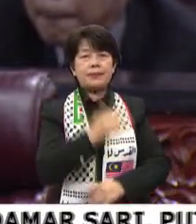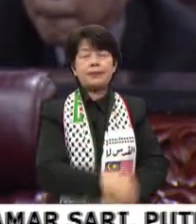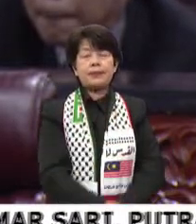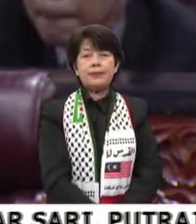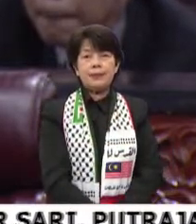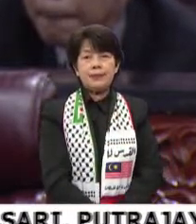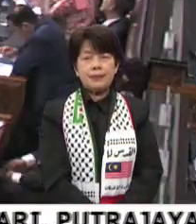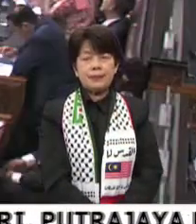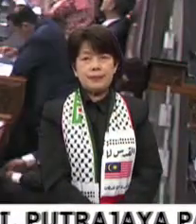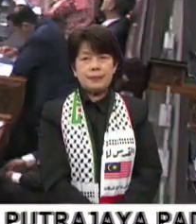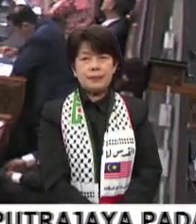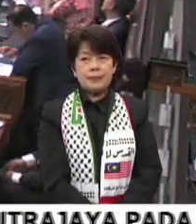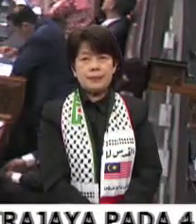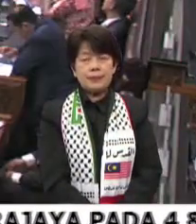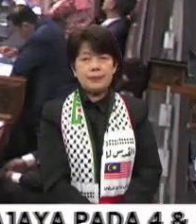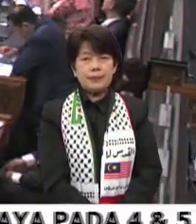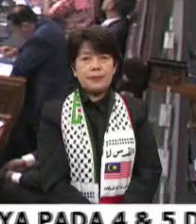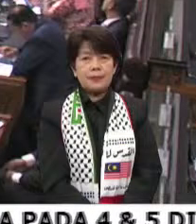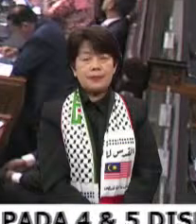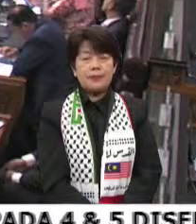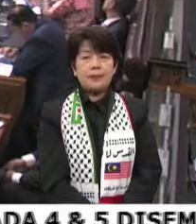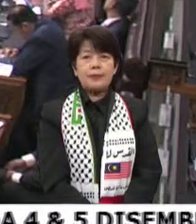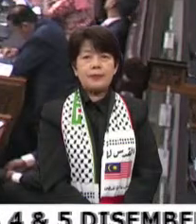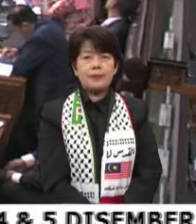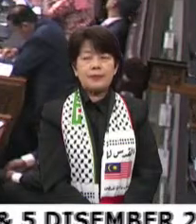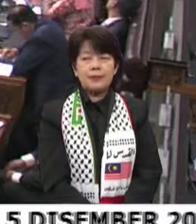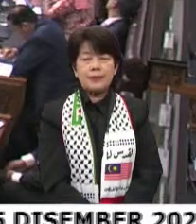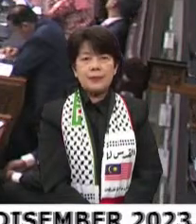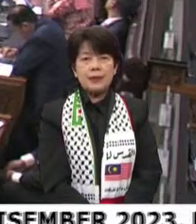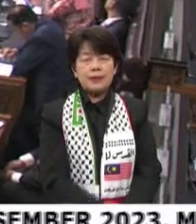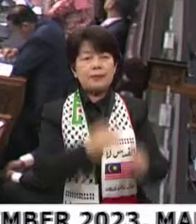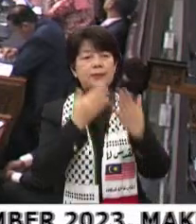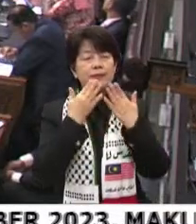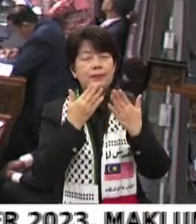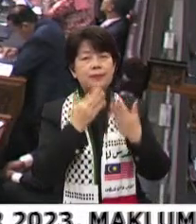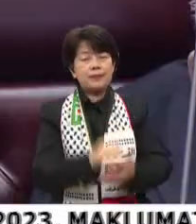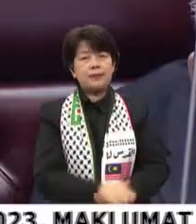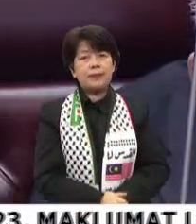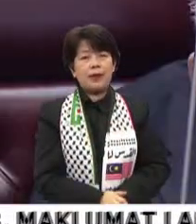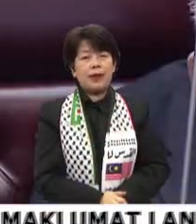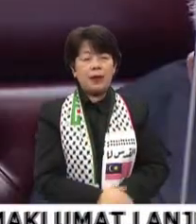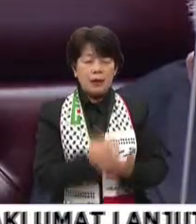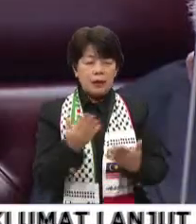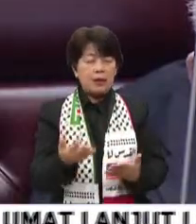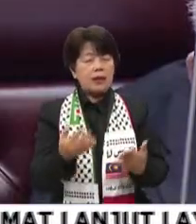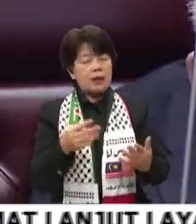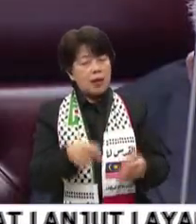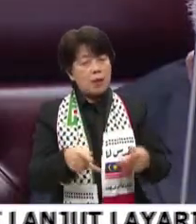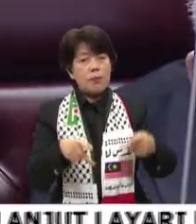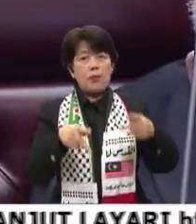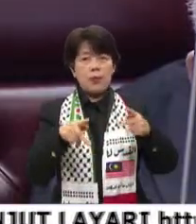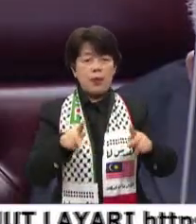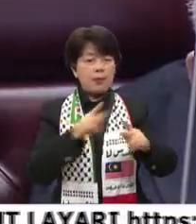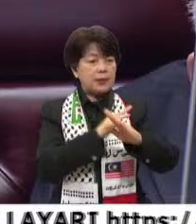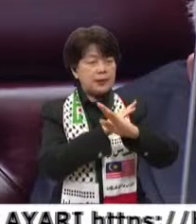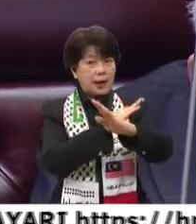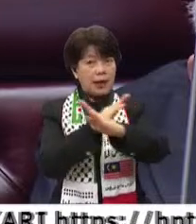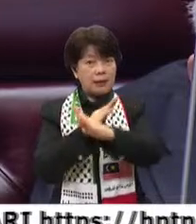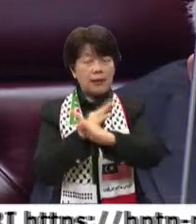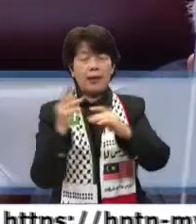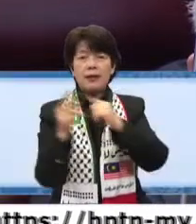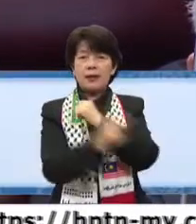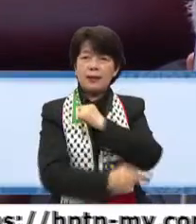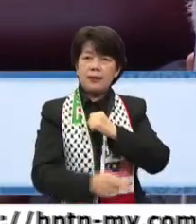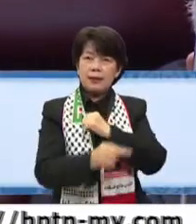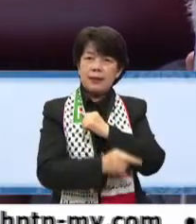jawapannya soalan tambahan Tan Sri ya Ee bagi menampung keperluan pertahanan negara